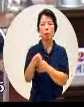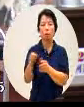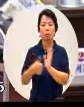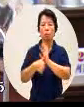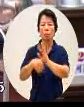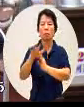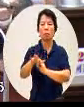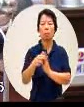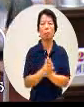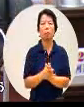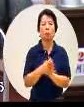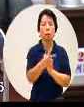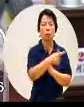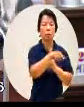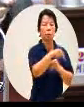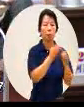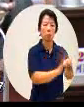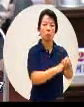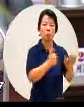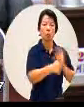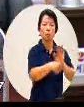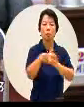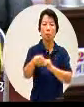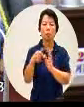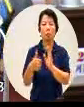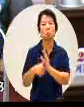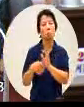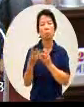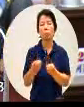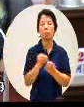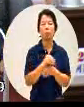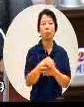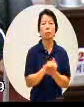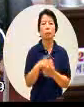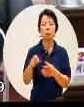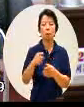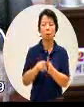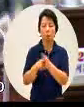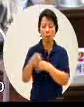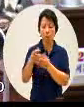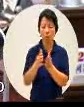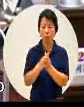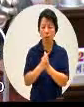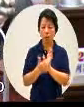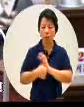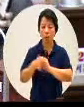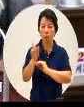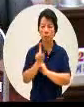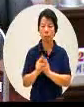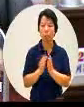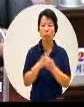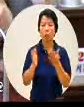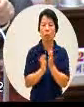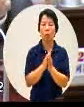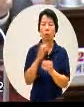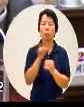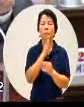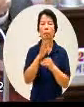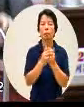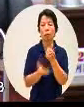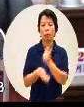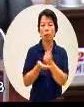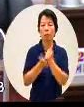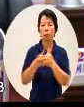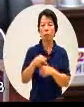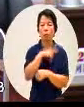名海耶克呢很不出名他一直開始呢成名是因為呢才契爾呢當選